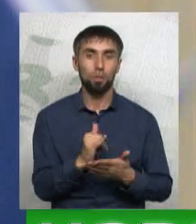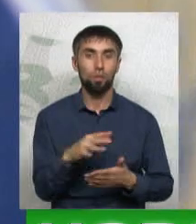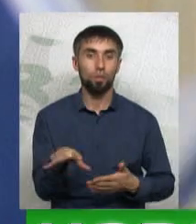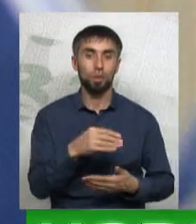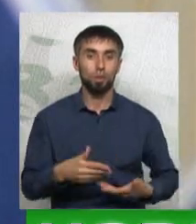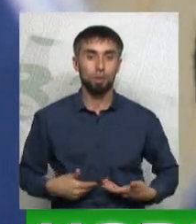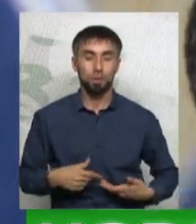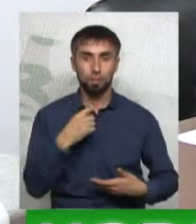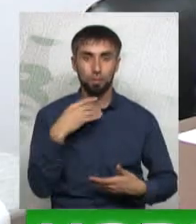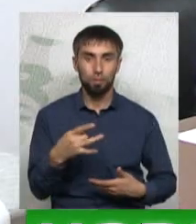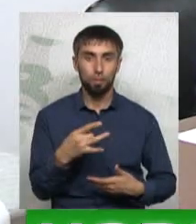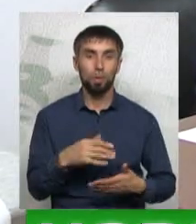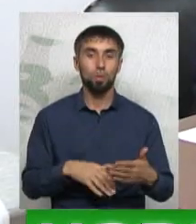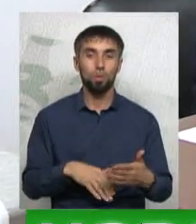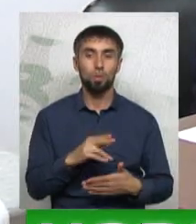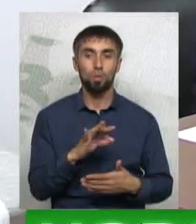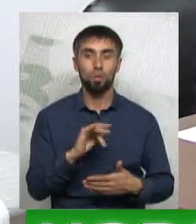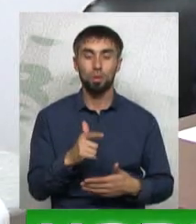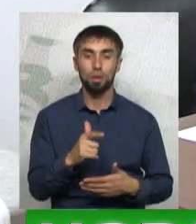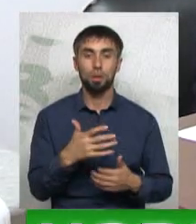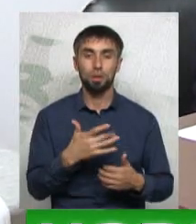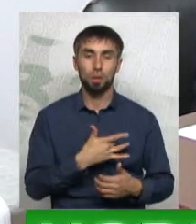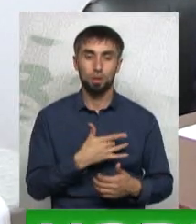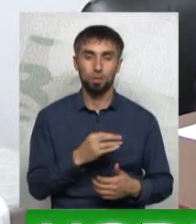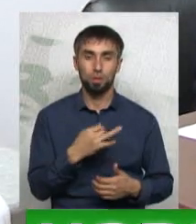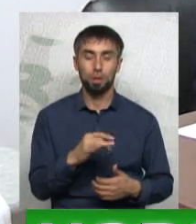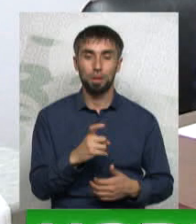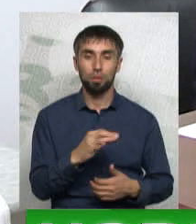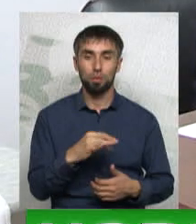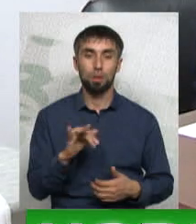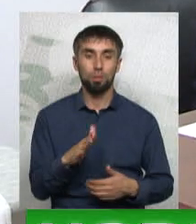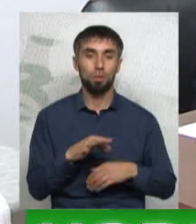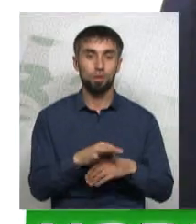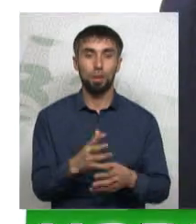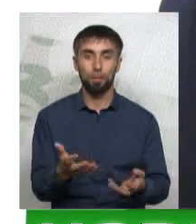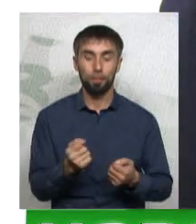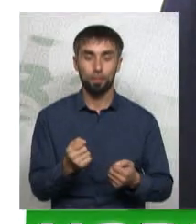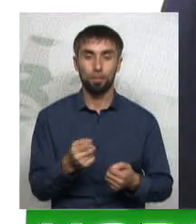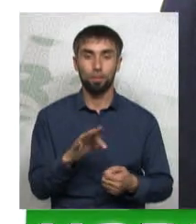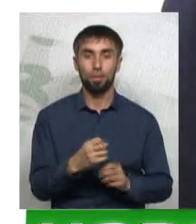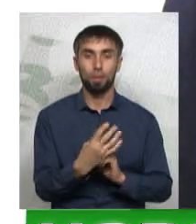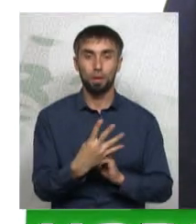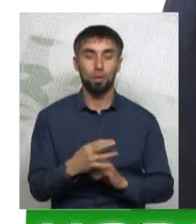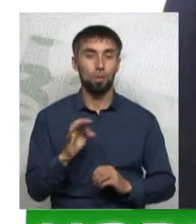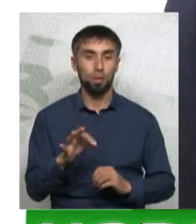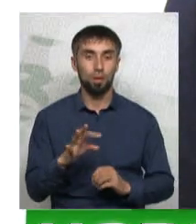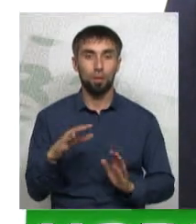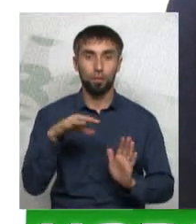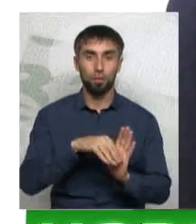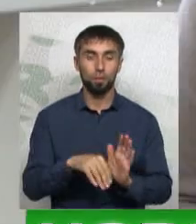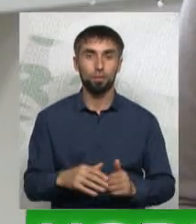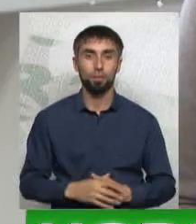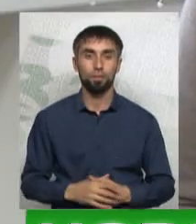всех жителей Ингушетии. Лучшие кардиологи и сердечно-сосудистые хирурги будут вести прием до 14 октября